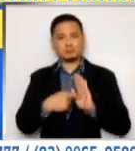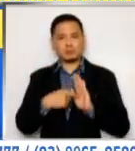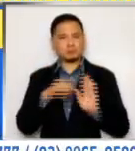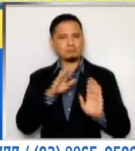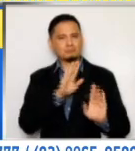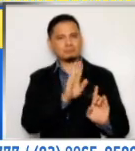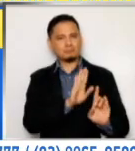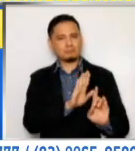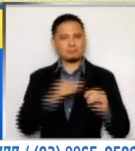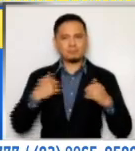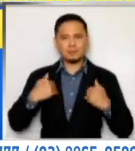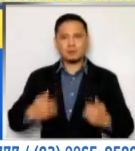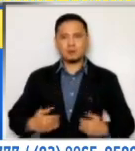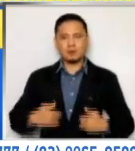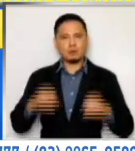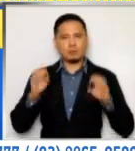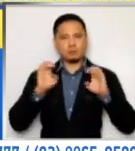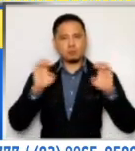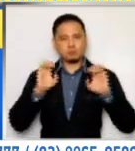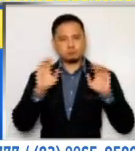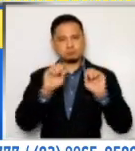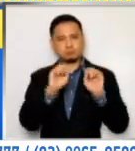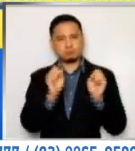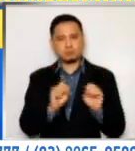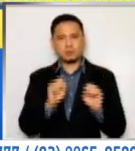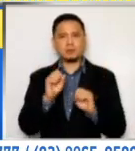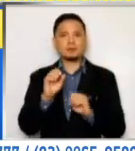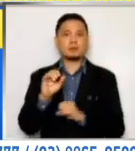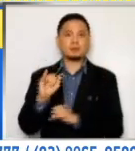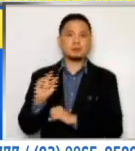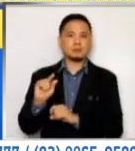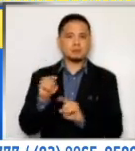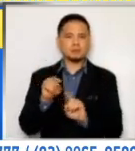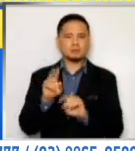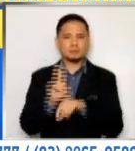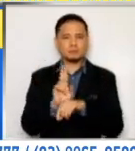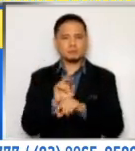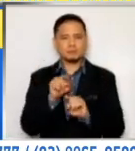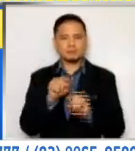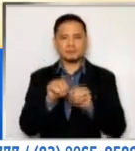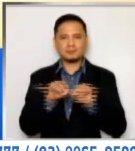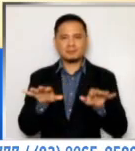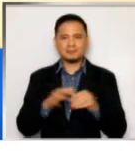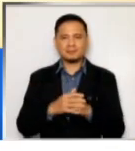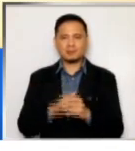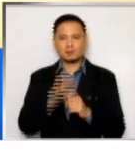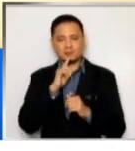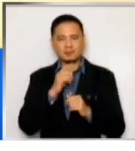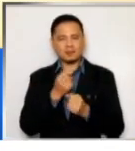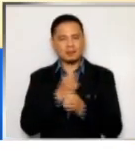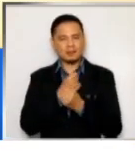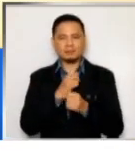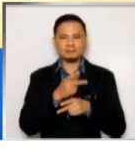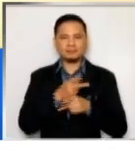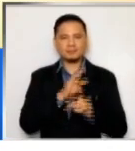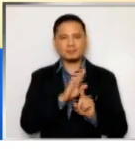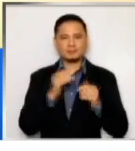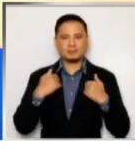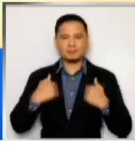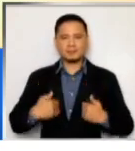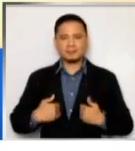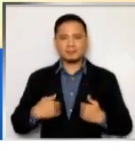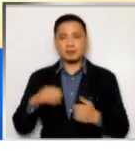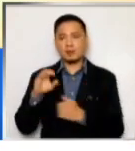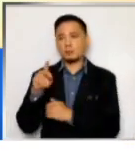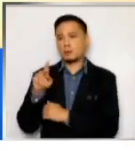fit body sa IG. Ayan, ang caption niya, "No filter, just love and care for my body." Sabi pa ni Pauline, unti-unti na raw niya naaabot ang